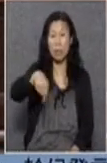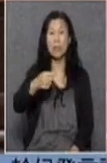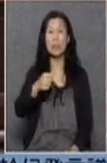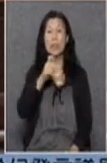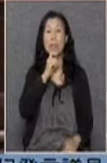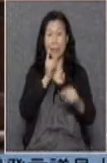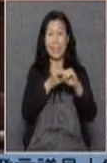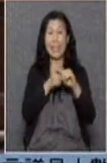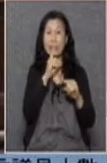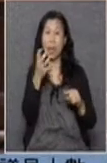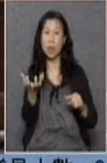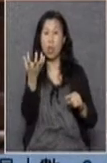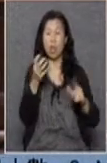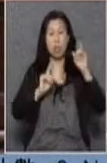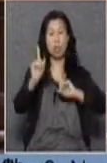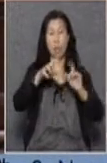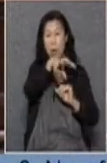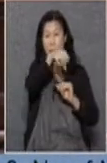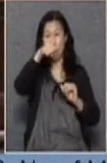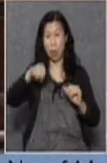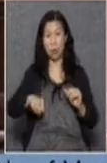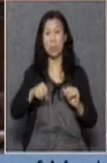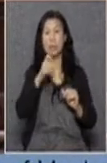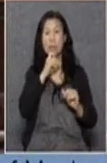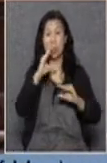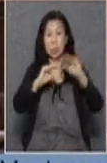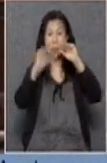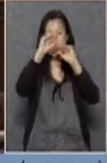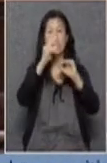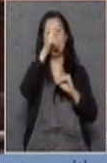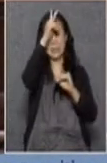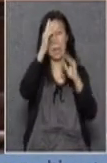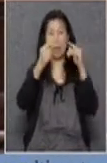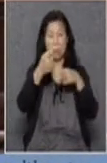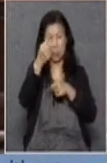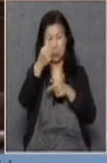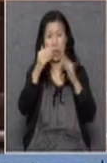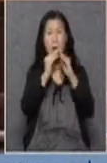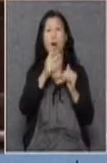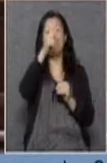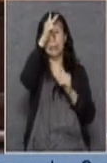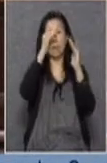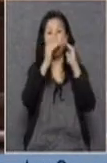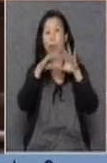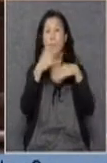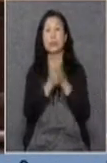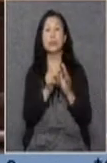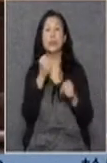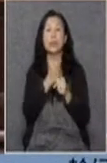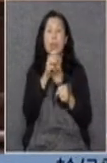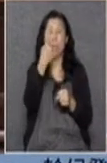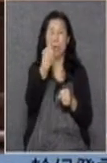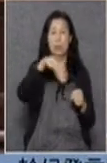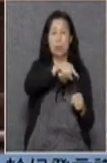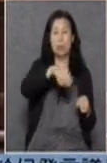地可以随时拎几幅出嚟去起居屋、公屋，佢又唔做嘅，一幅都唔攞出嚟